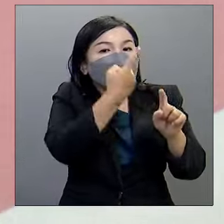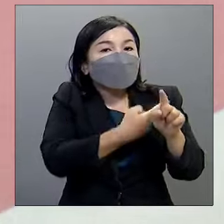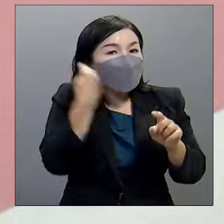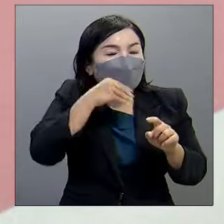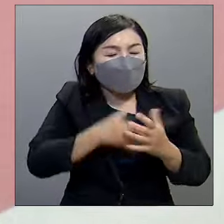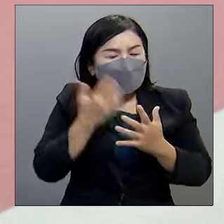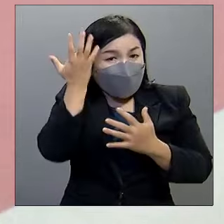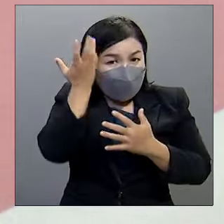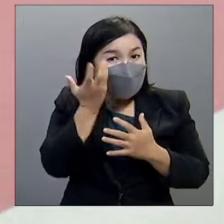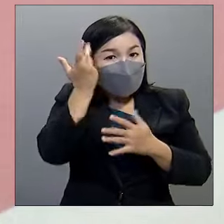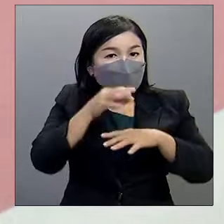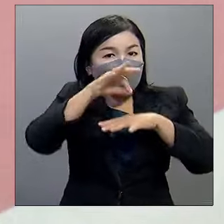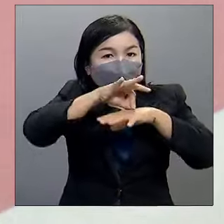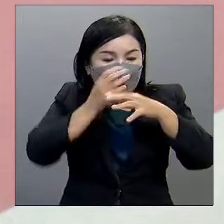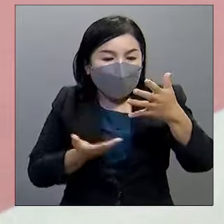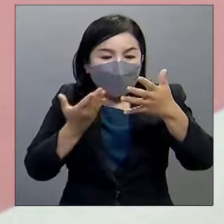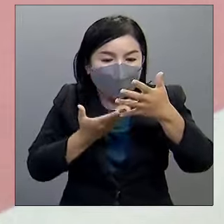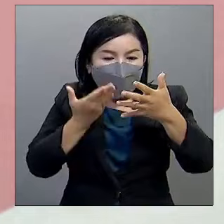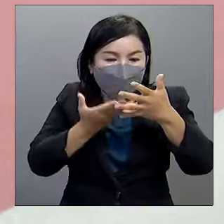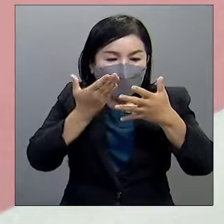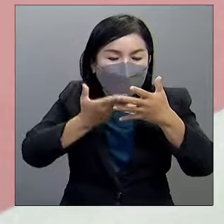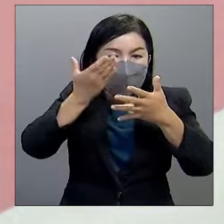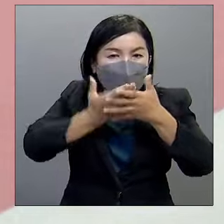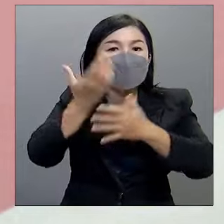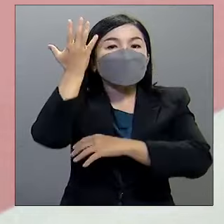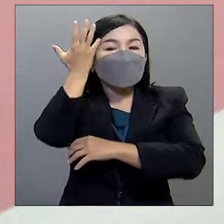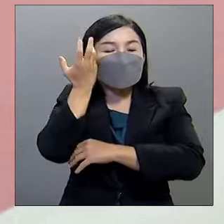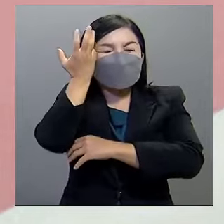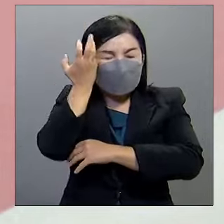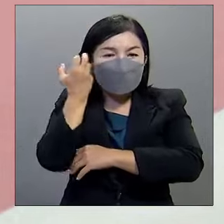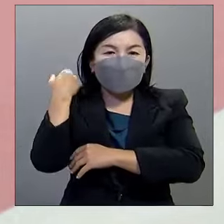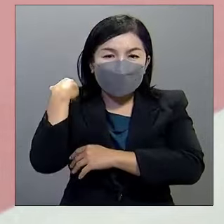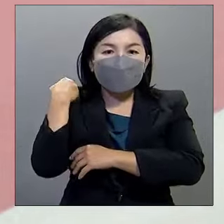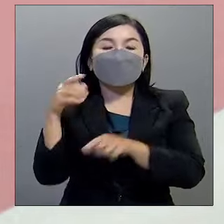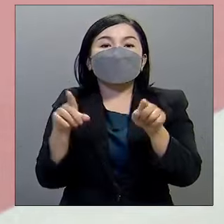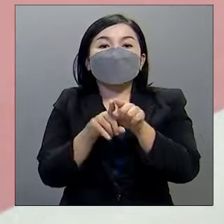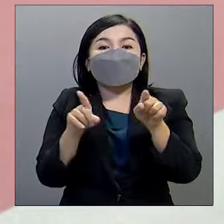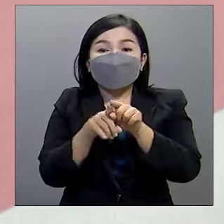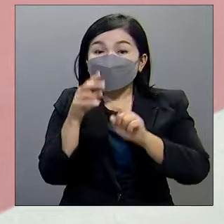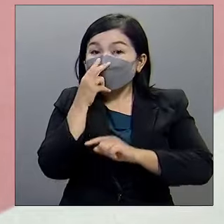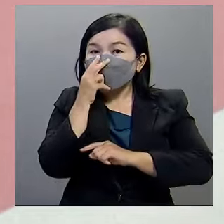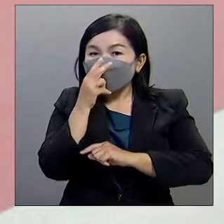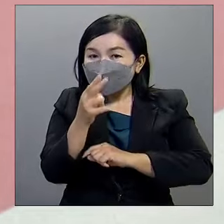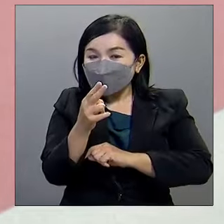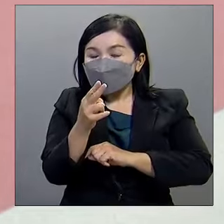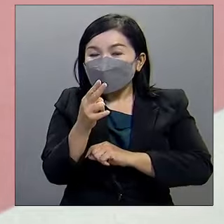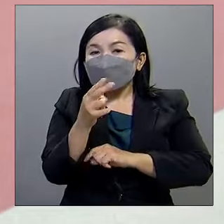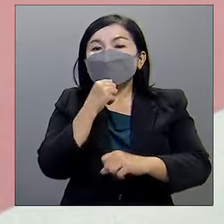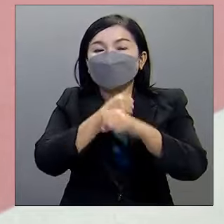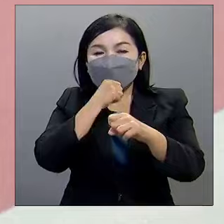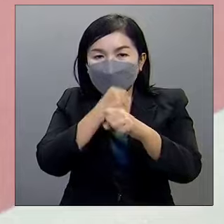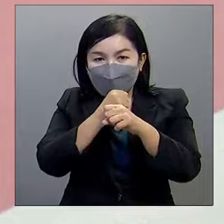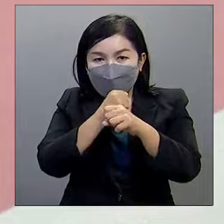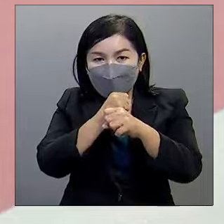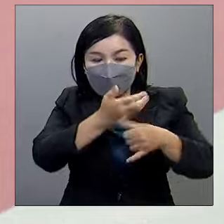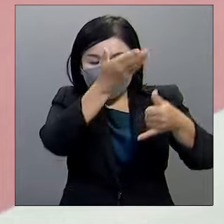เมื่อตำแหน่งสูงขึ้นอายุงานมากขึ้นครับมันมีแรงกดดันรอบตัวเยอะมากๆเลยวันนี้พาไปดูอีกหนึ่งเรื่องนะครับมีท่านหนึ่